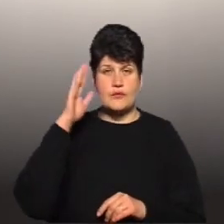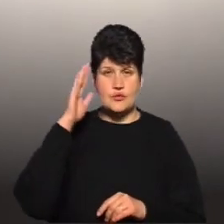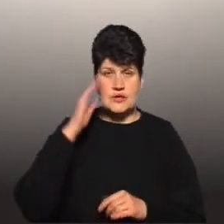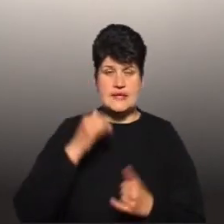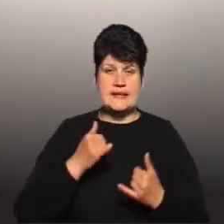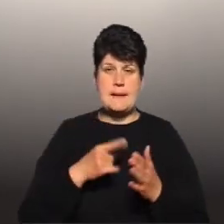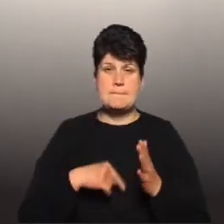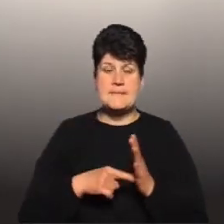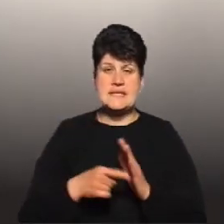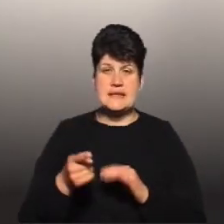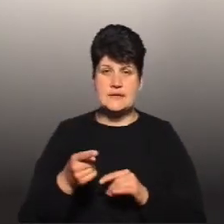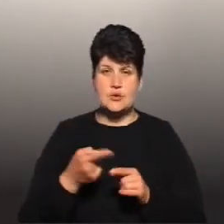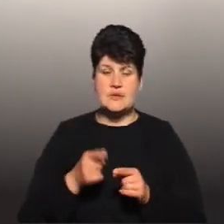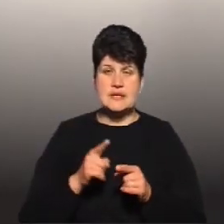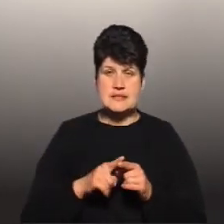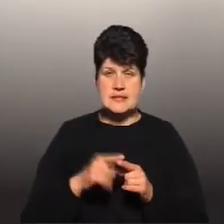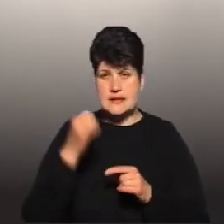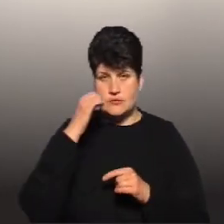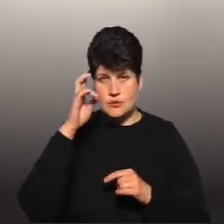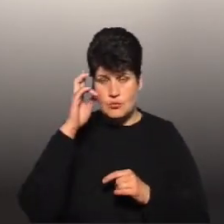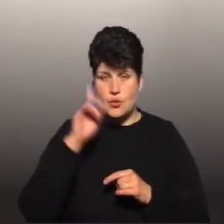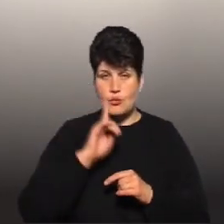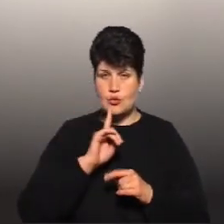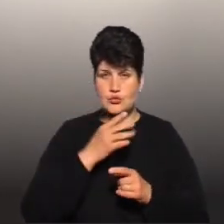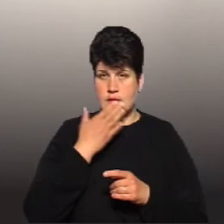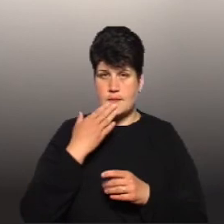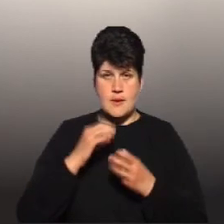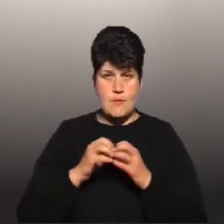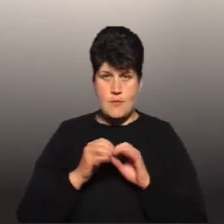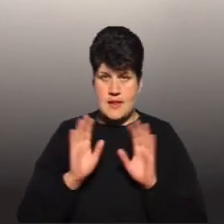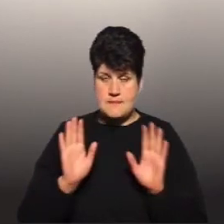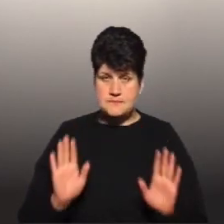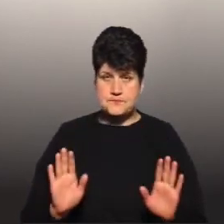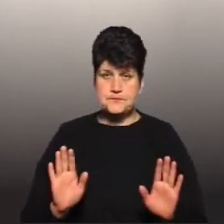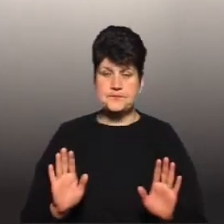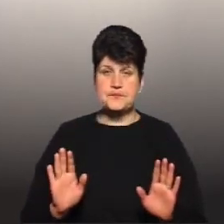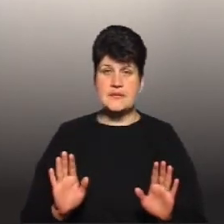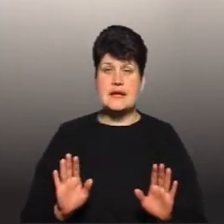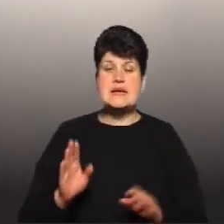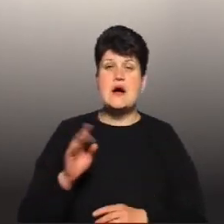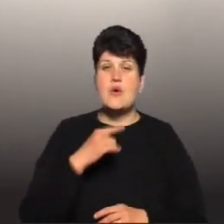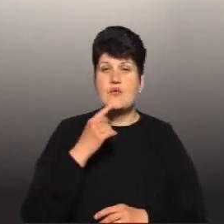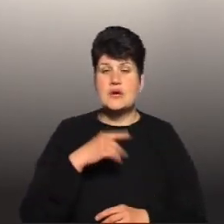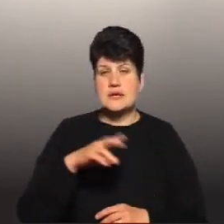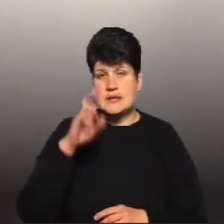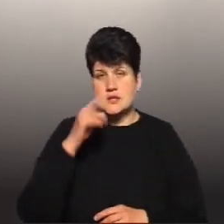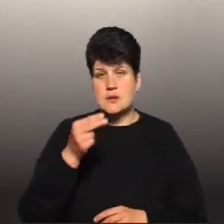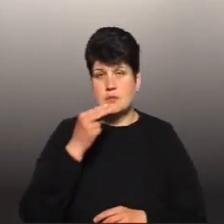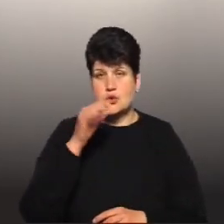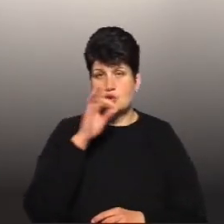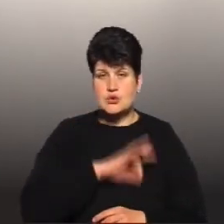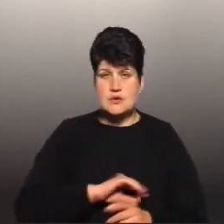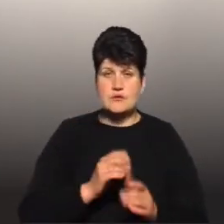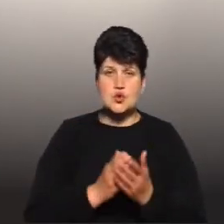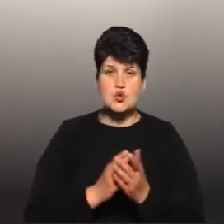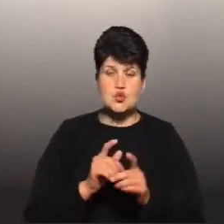то, слава Богу, поки що немає проблем. За даними Держпродспоживслужби, є сліди